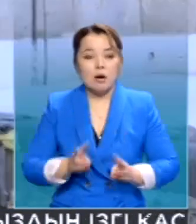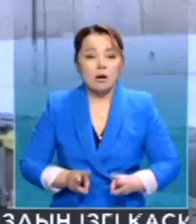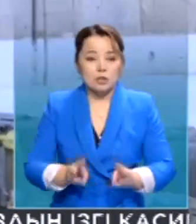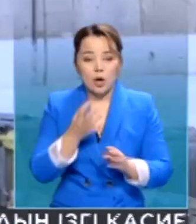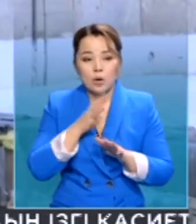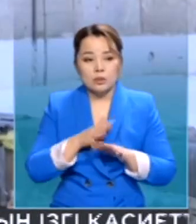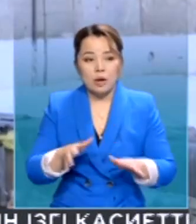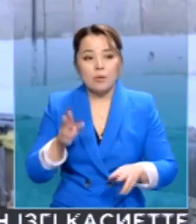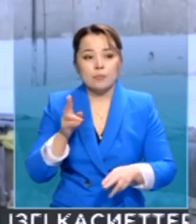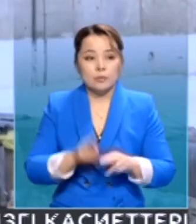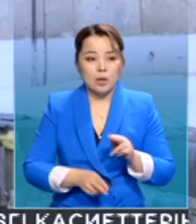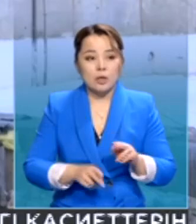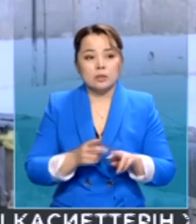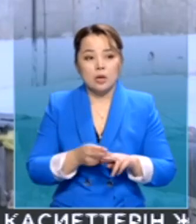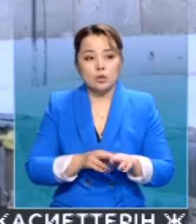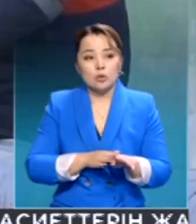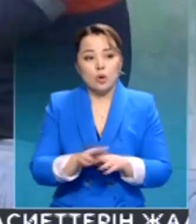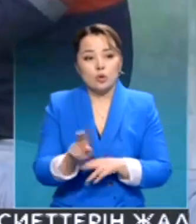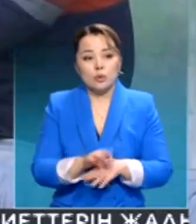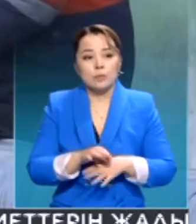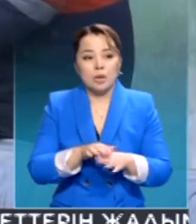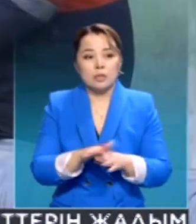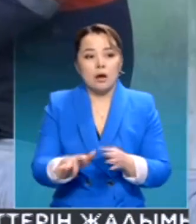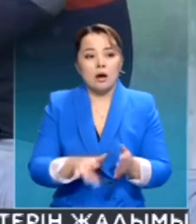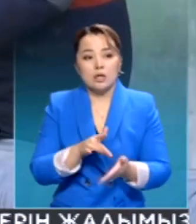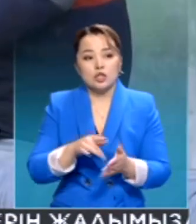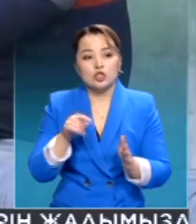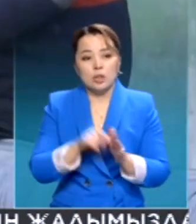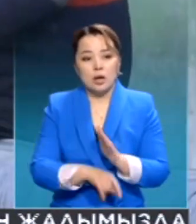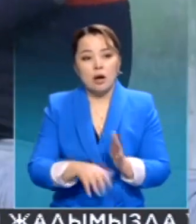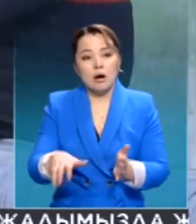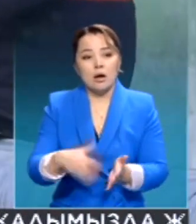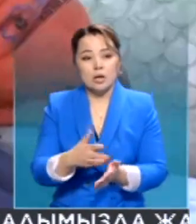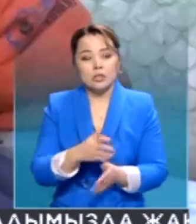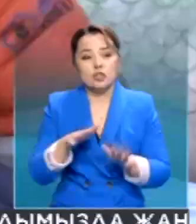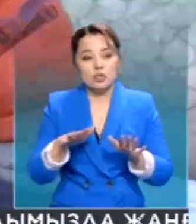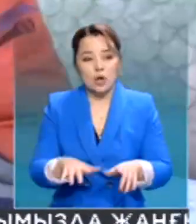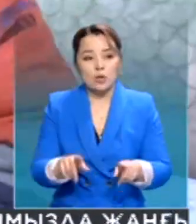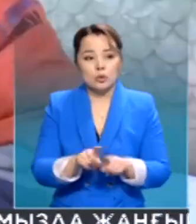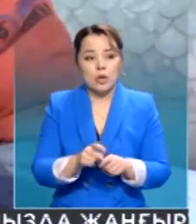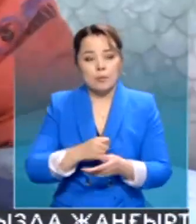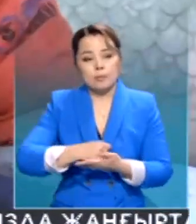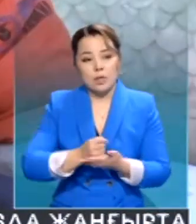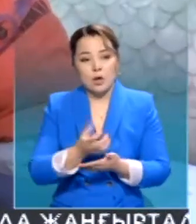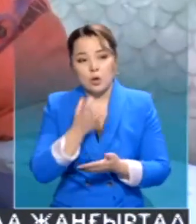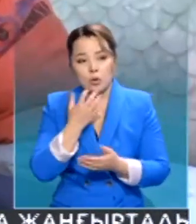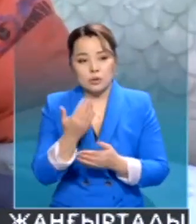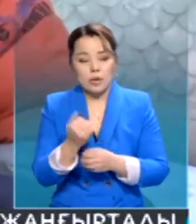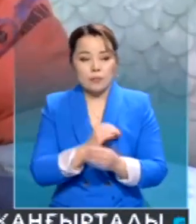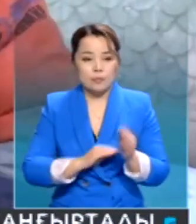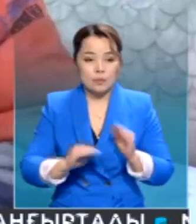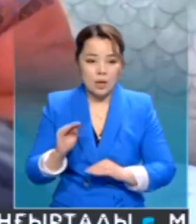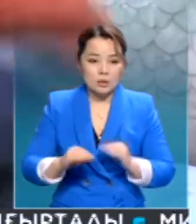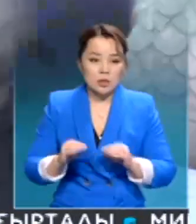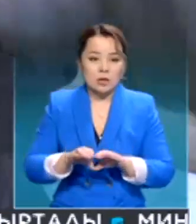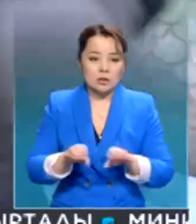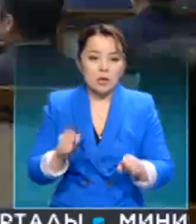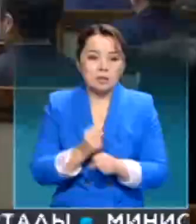жылыту маусымы аяқталған соң ғана толық жөнделеді. Қазір қала ішіндегі қазылған жерлер бекітіліп, құбырлар жылу ұстағыш материалдармен